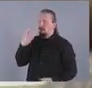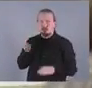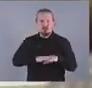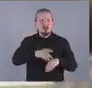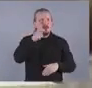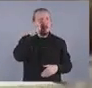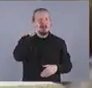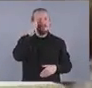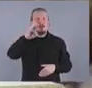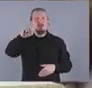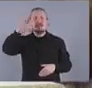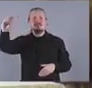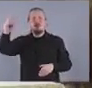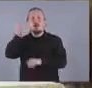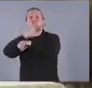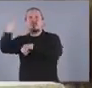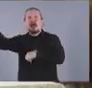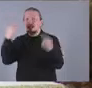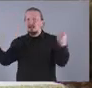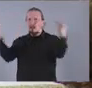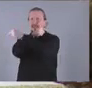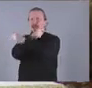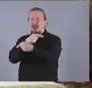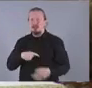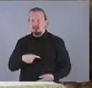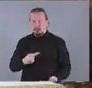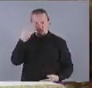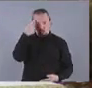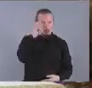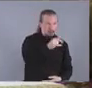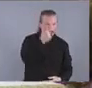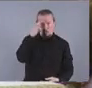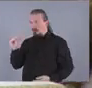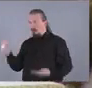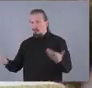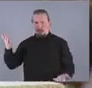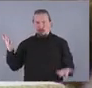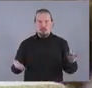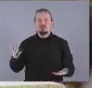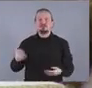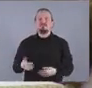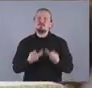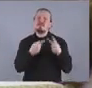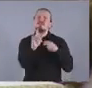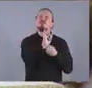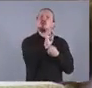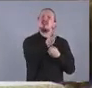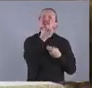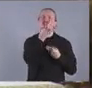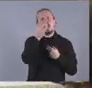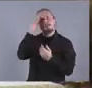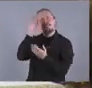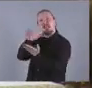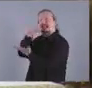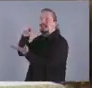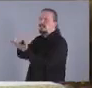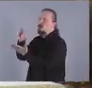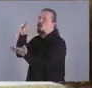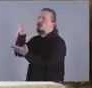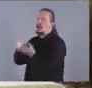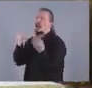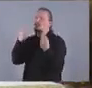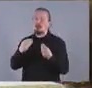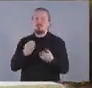de l'UNESCO dans la presse. Alors qui croire ? La ville de Lille argue que cette inscription pourrait compromettre ses projets de développement